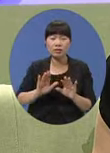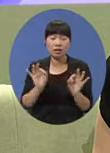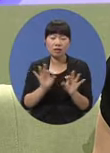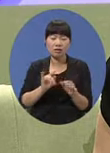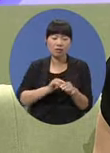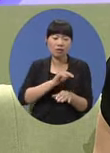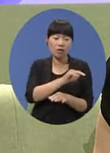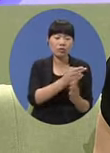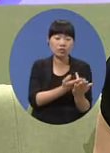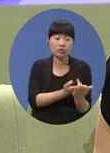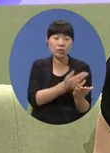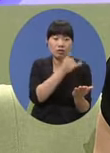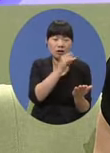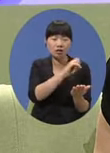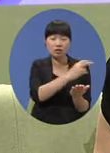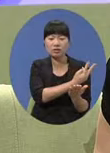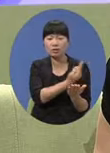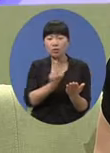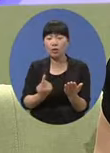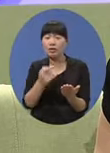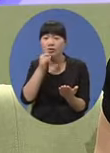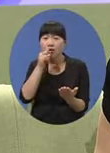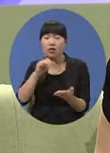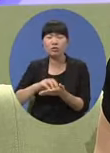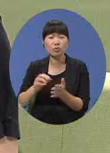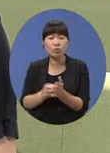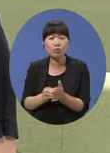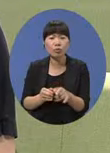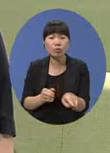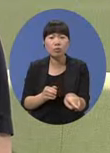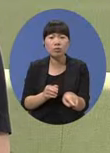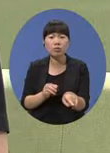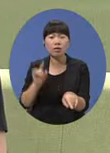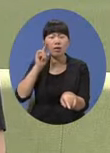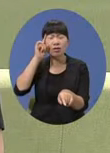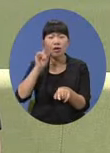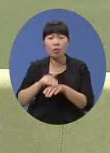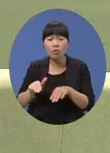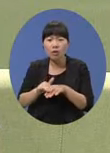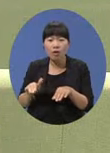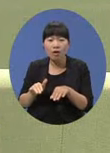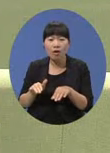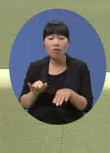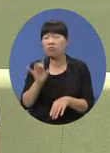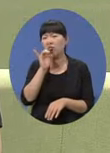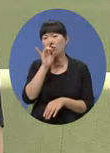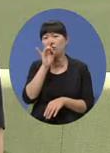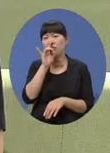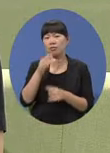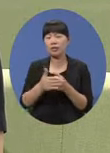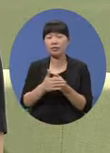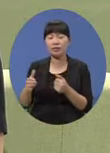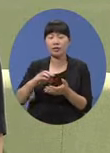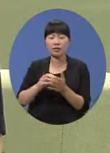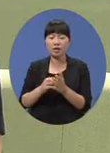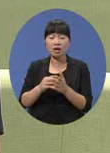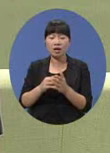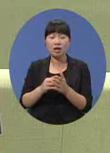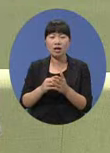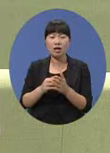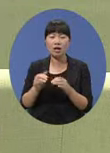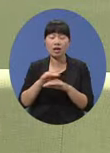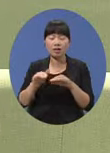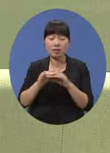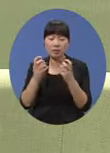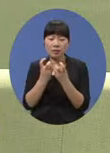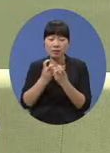잠깐 나가서 이렇게 누워 있거나 다시 올라와요. 근데 그 정도 가지고는 스트레스가 풀릴 안 수가 풀리죠. 없죠. 그러니까 적절한 해결 통로를